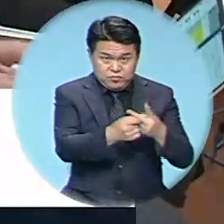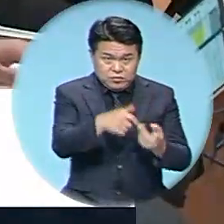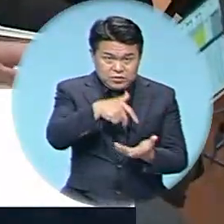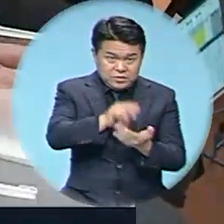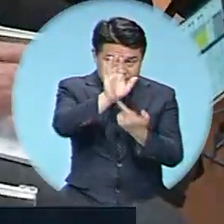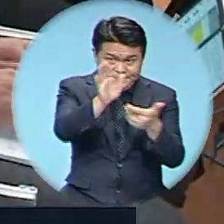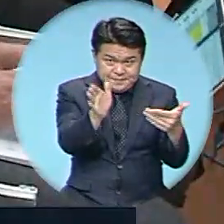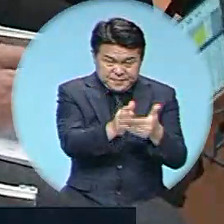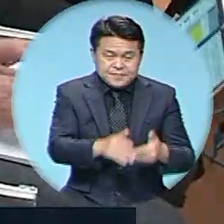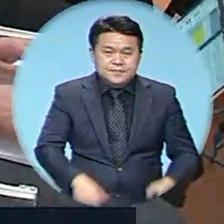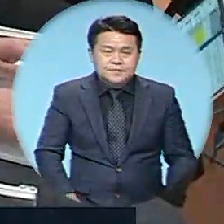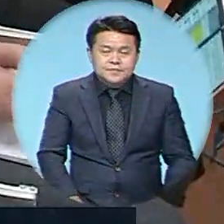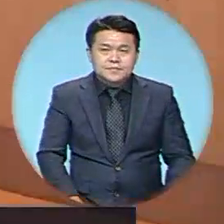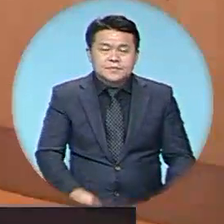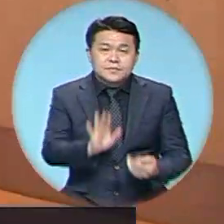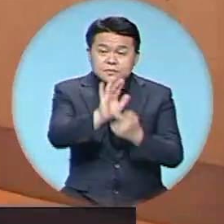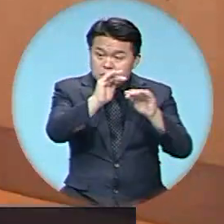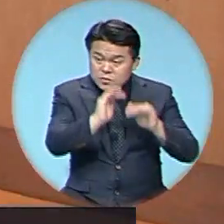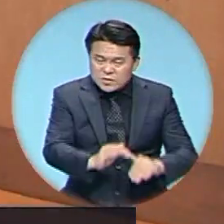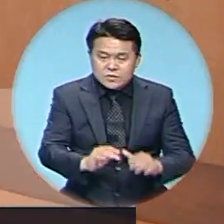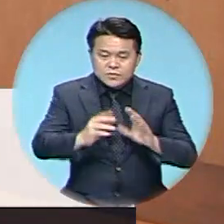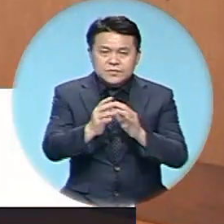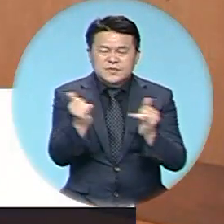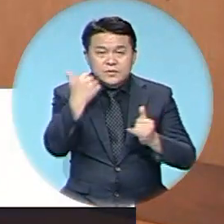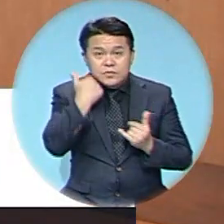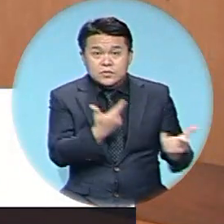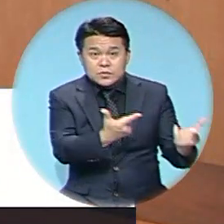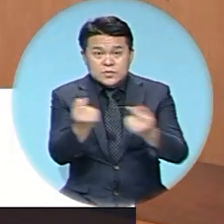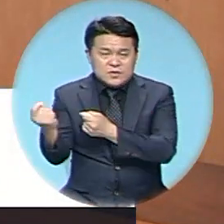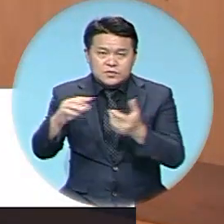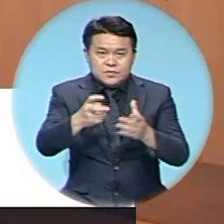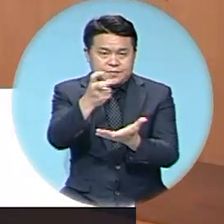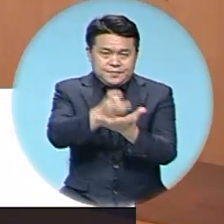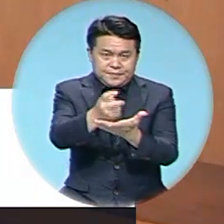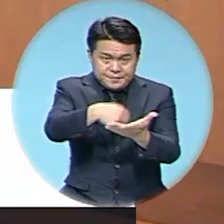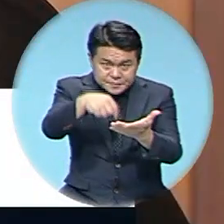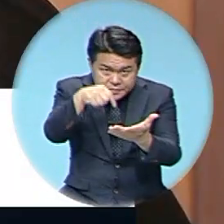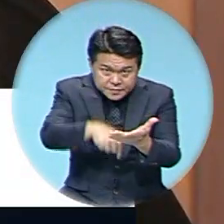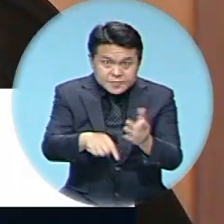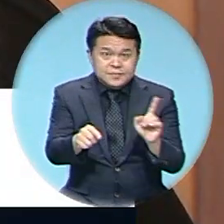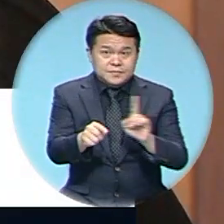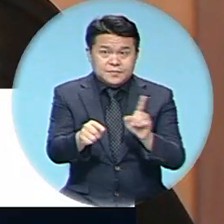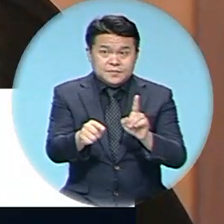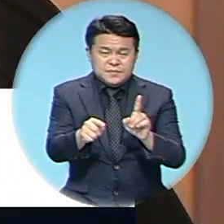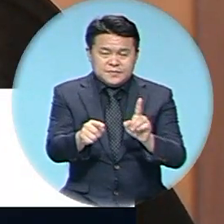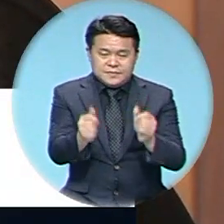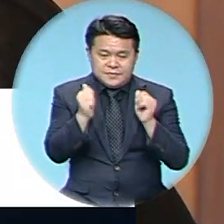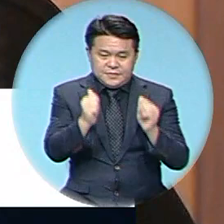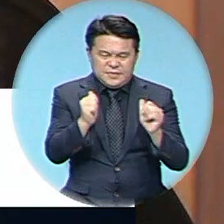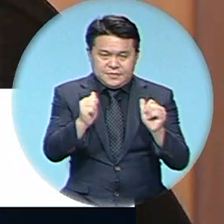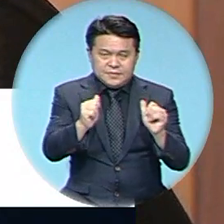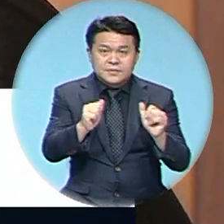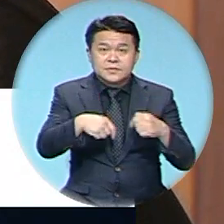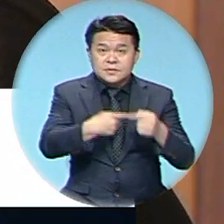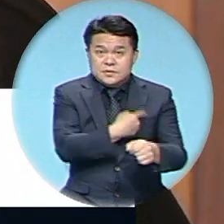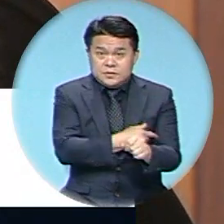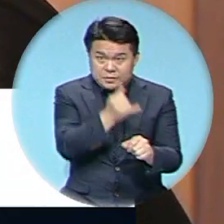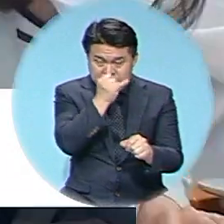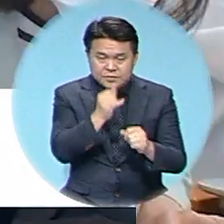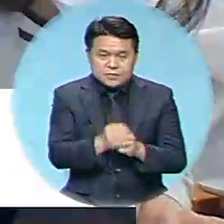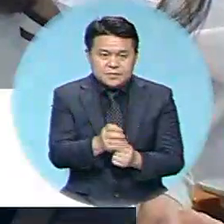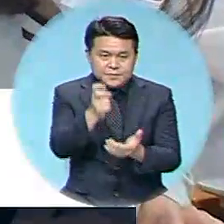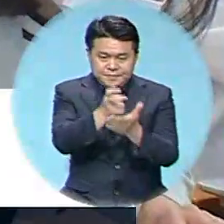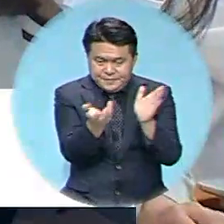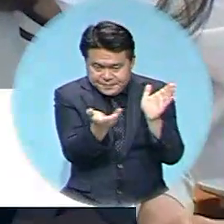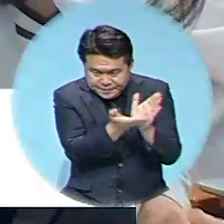대독했습니다. 피해자는 입장문에서 모든 국민은 헌법과 법률이 정한 법관에 의해 재판을 받을 권리를 가진다며